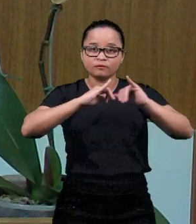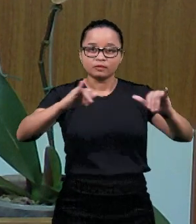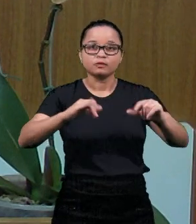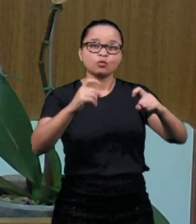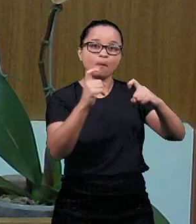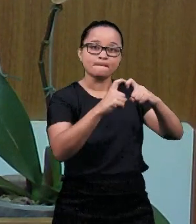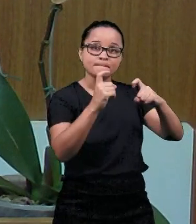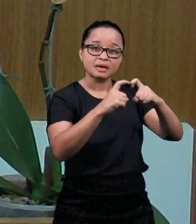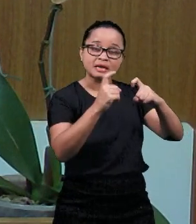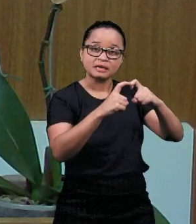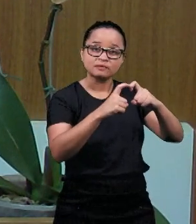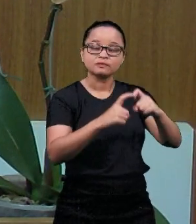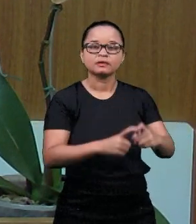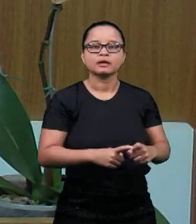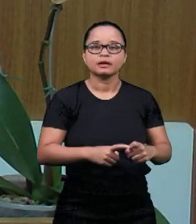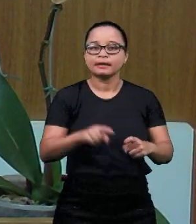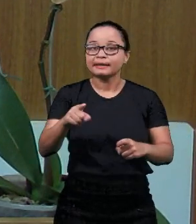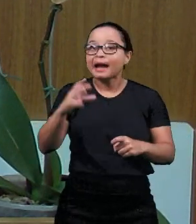médecins et eux,